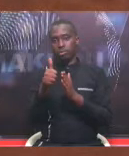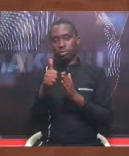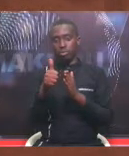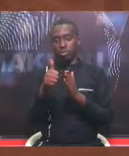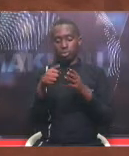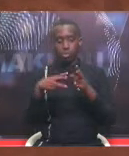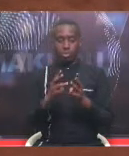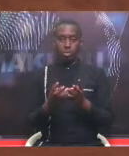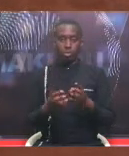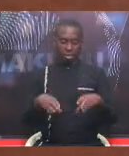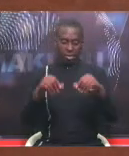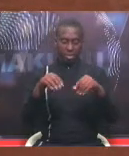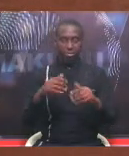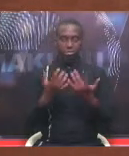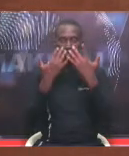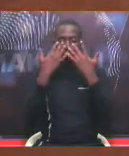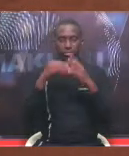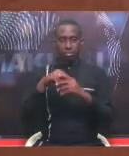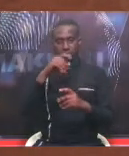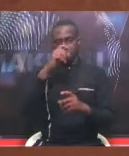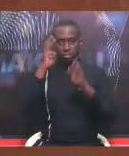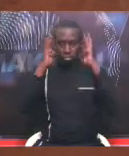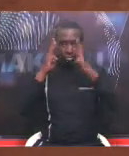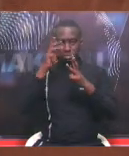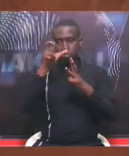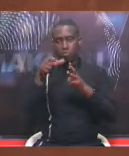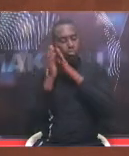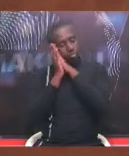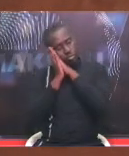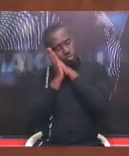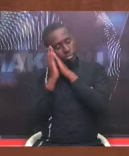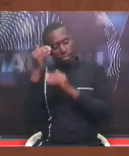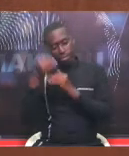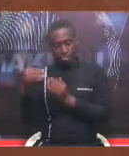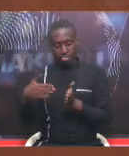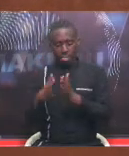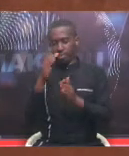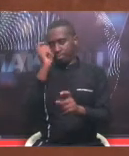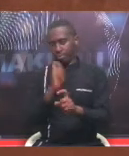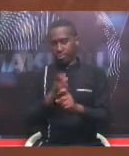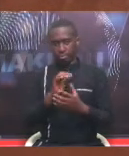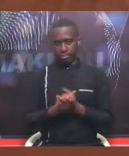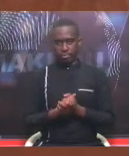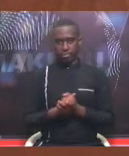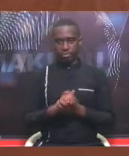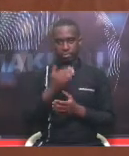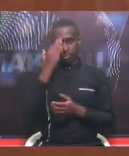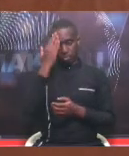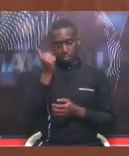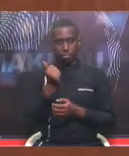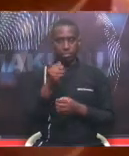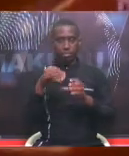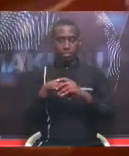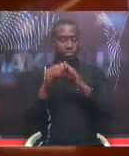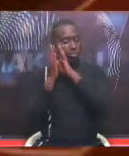vumbi riduhangayikishije, waba uryamye nk'umuntu utwiriye hafi y'uwo muhanda we birarenze. Ni ukuvuga ngo waba uryamye no mu